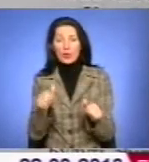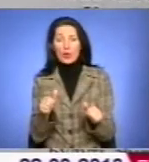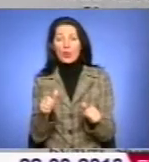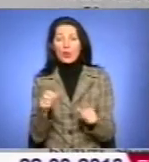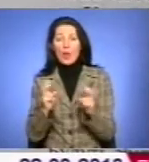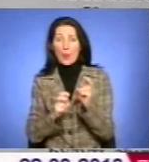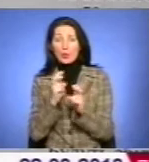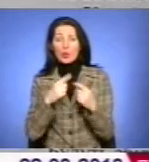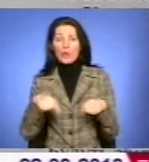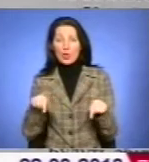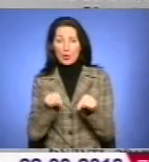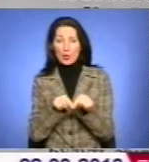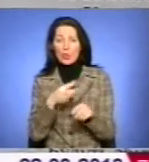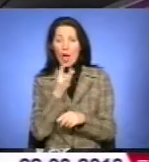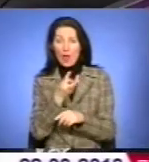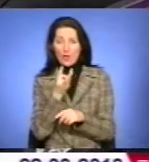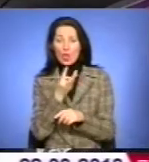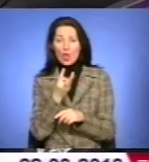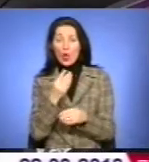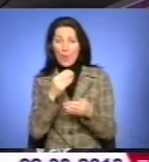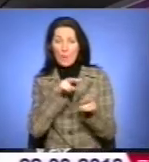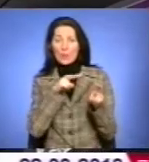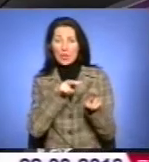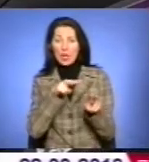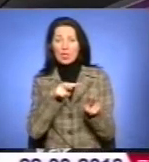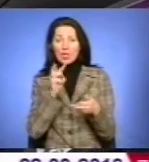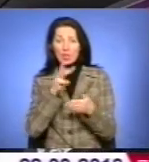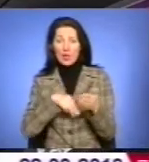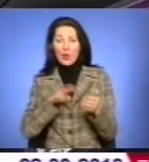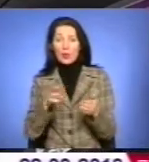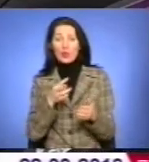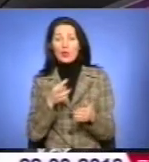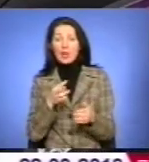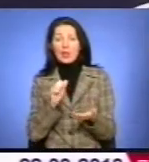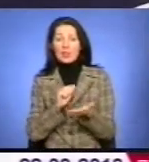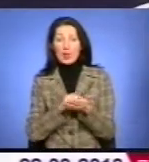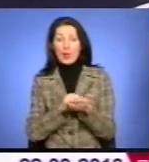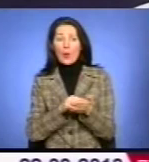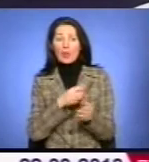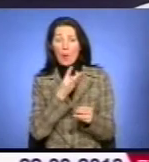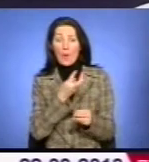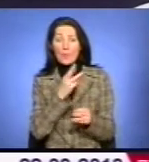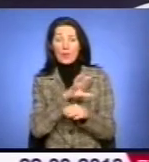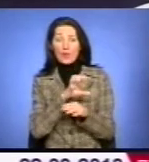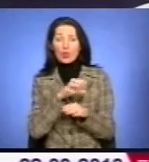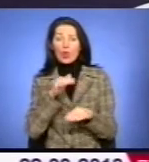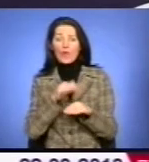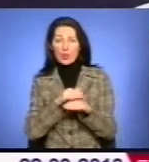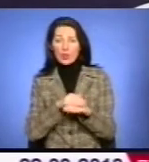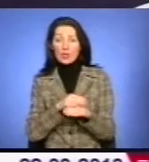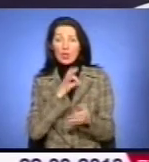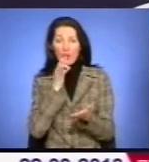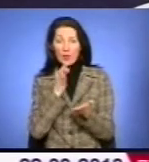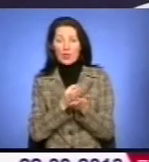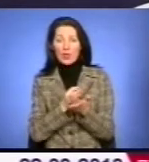фото-відеофіксація порушень. Штрафи призначатимуть в автоматичному режимі за матеріалами фото- і відеофіксації. Відповідає власник авто.